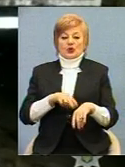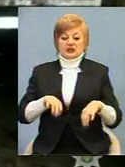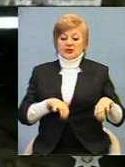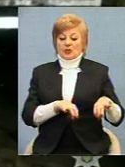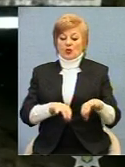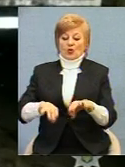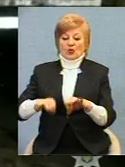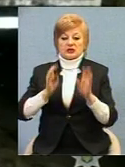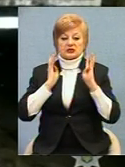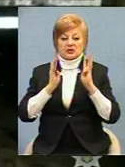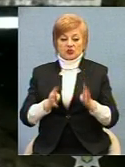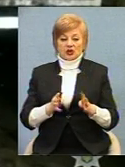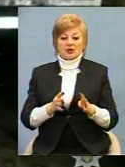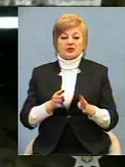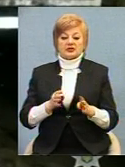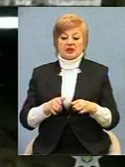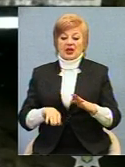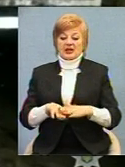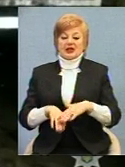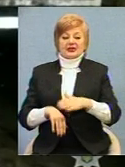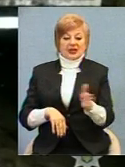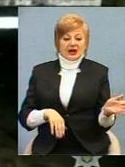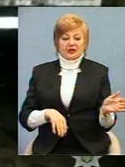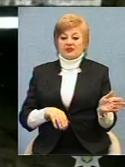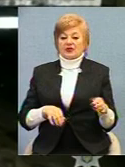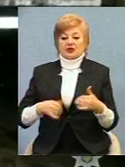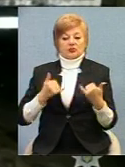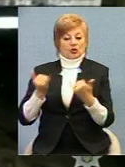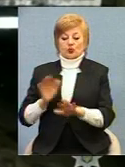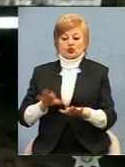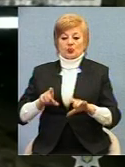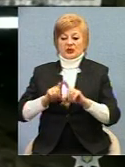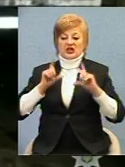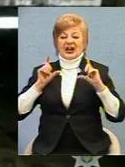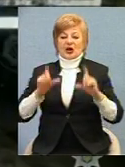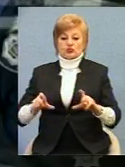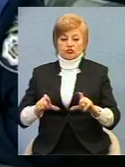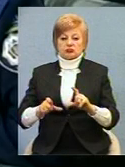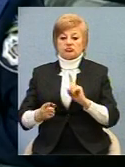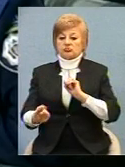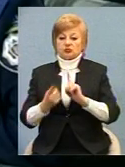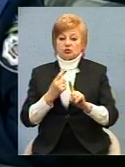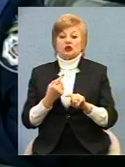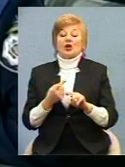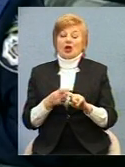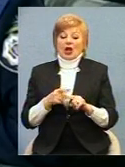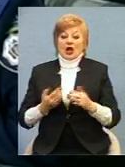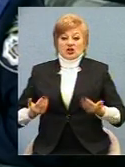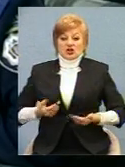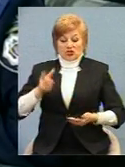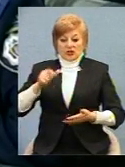проспектом автомобіль «Деосенс», звертаючи наліво, не надав перевагу вантажівці, котра їхала в зустрічному напрямі. Водій легковика, житель